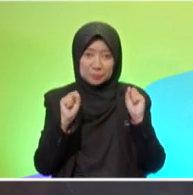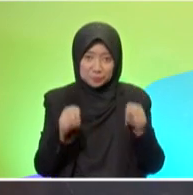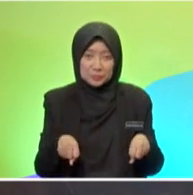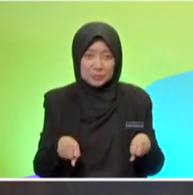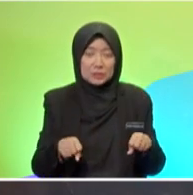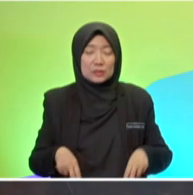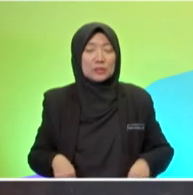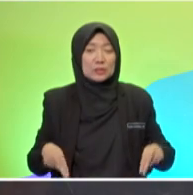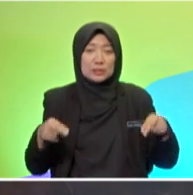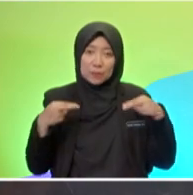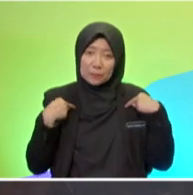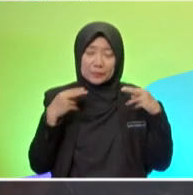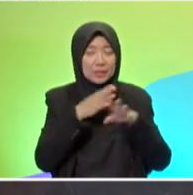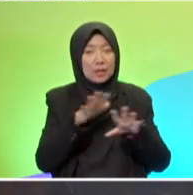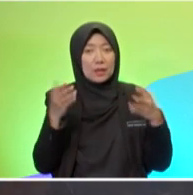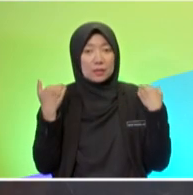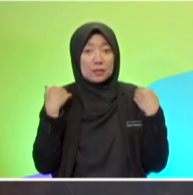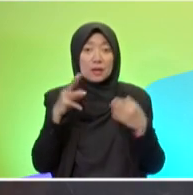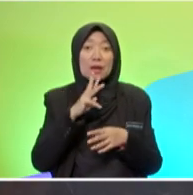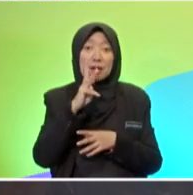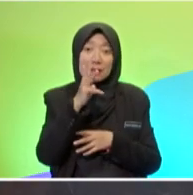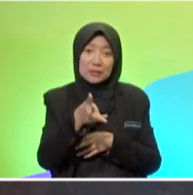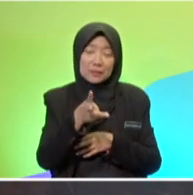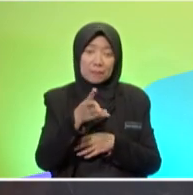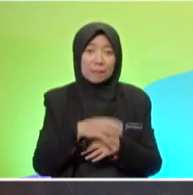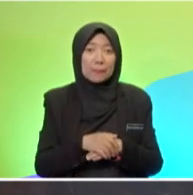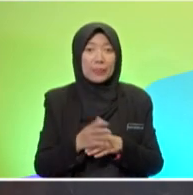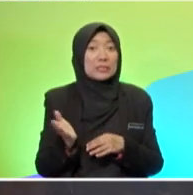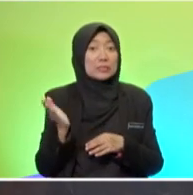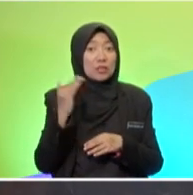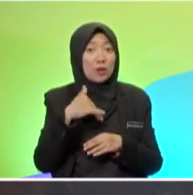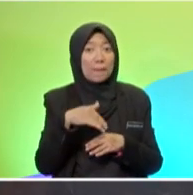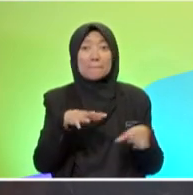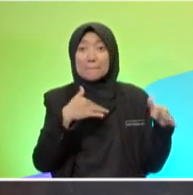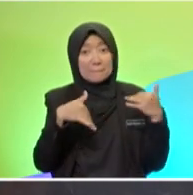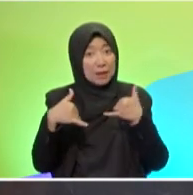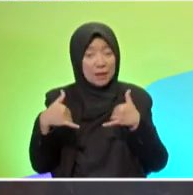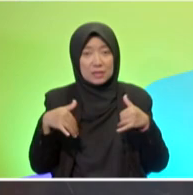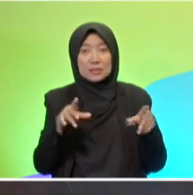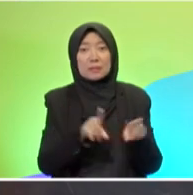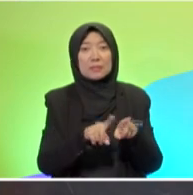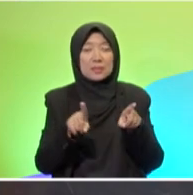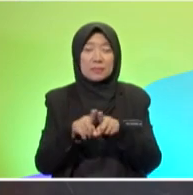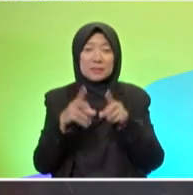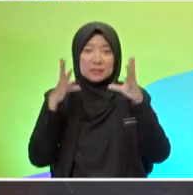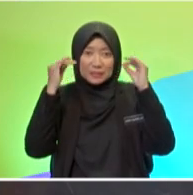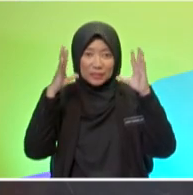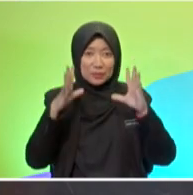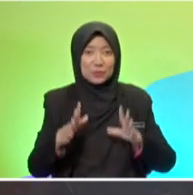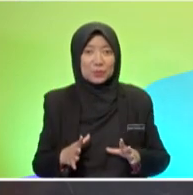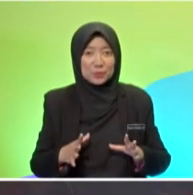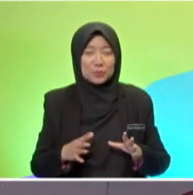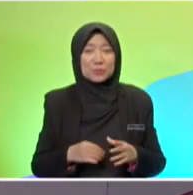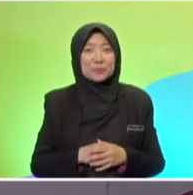Okey. Dah bersedia? Sedia, cikgu. Okey, mari kita main. Jom kita main sama-sama dengan cikgu. Jom. Okey, baik.